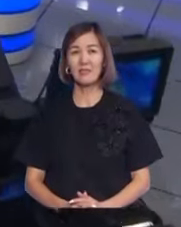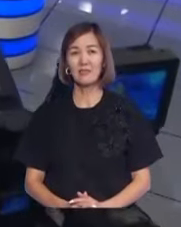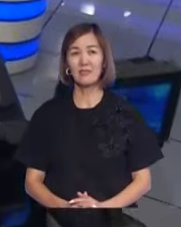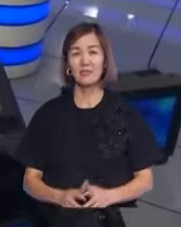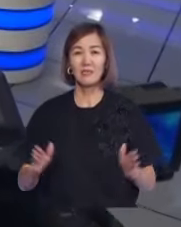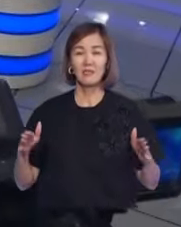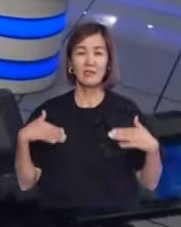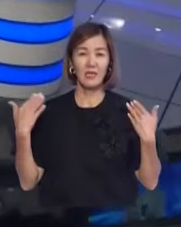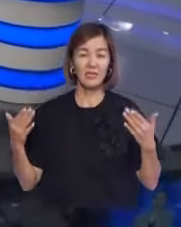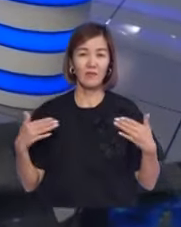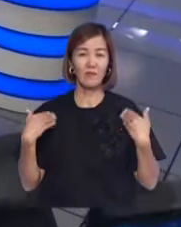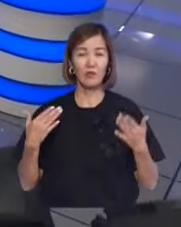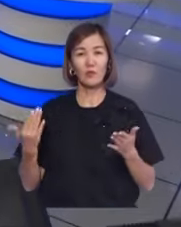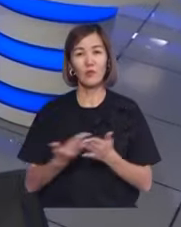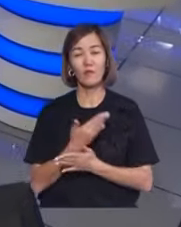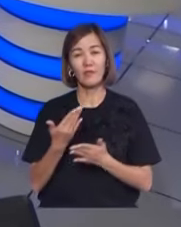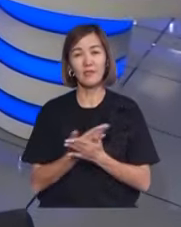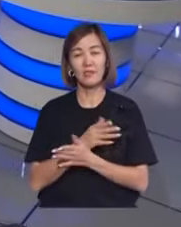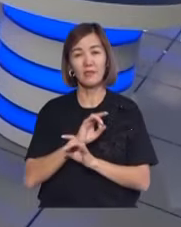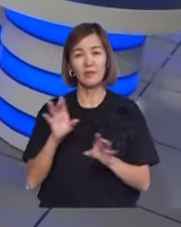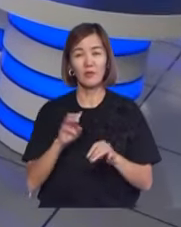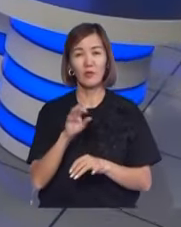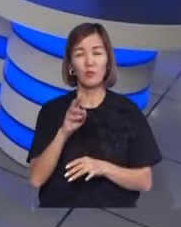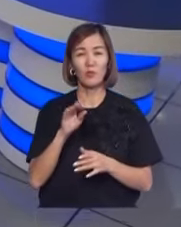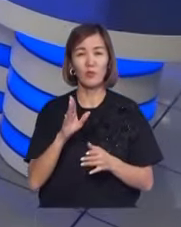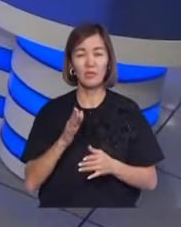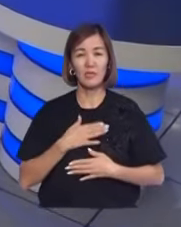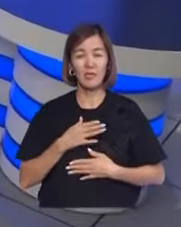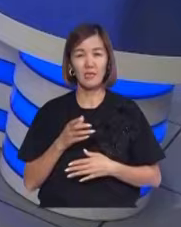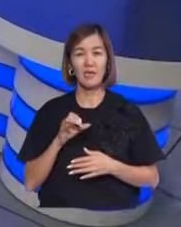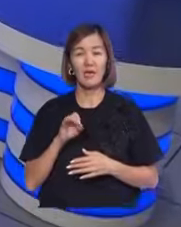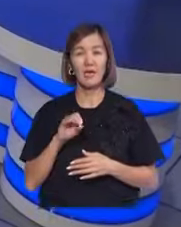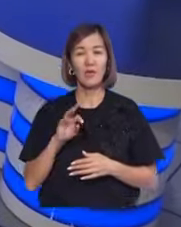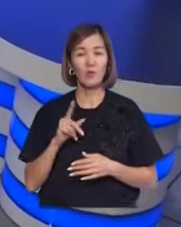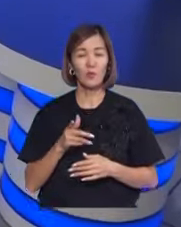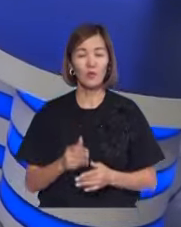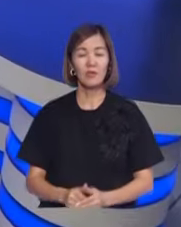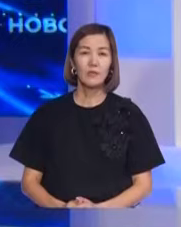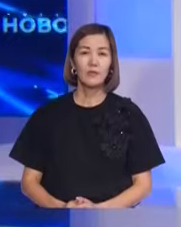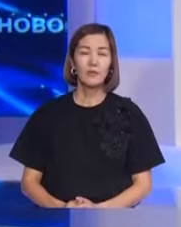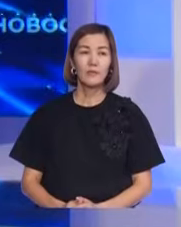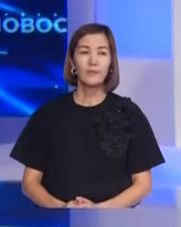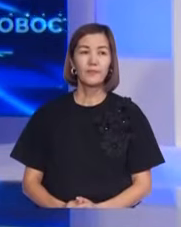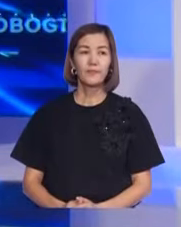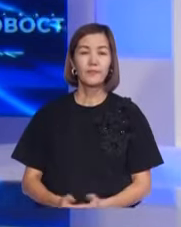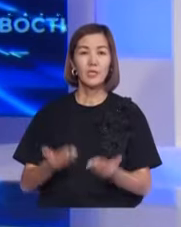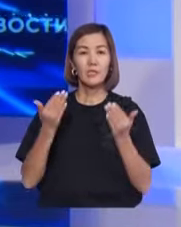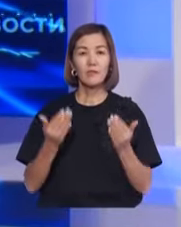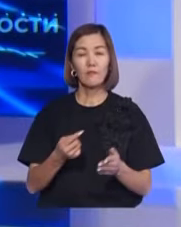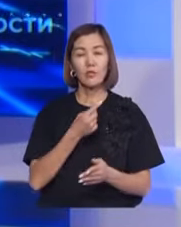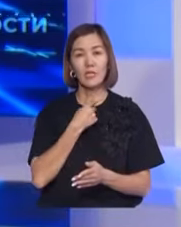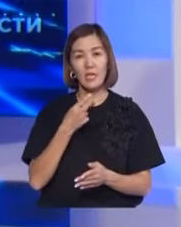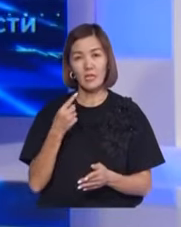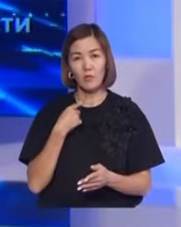Здравствуйте, в эфире телеканала Джетсу новости. В студии Ахунез Дурмухамбетова и судопереводчик Айгуль Стамбекова. Сегодня в